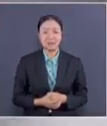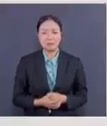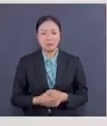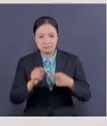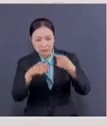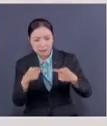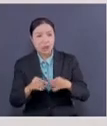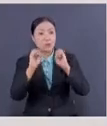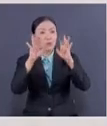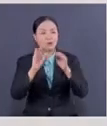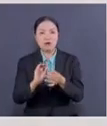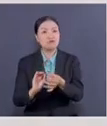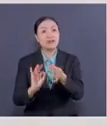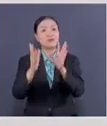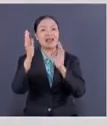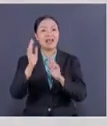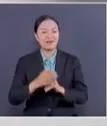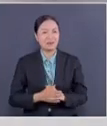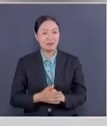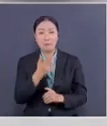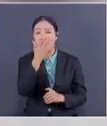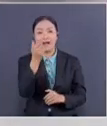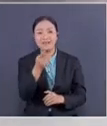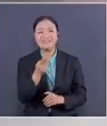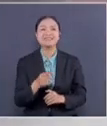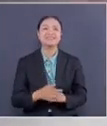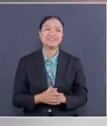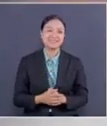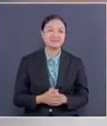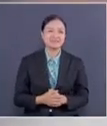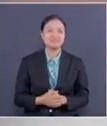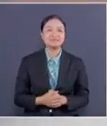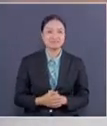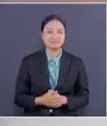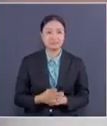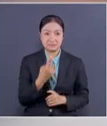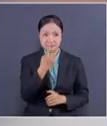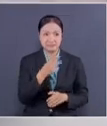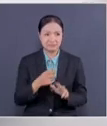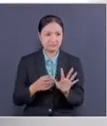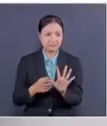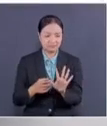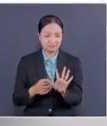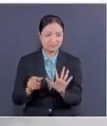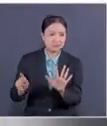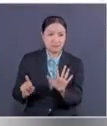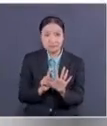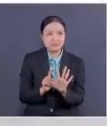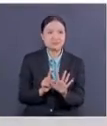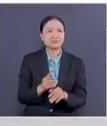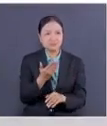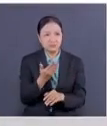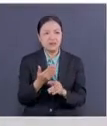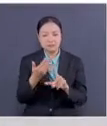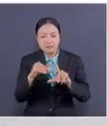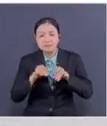ครูไฟลุกแล้วว่าแซ่บไฟลุกแบบนี้แล้วปรากฏว่ามีแดนเซอร์คนหนึ่งเข้ามาบอกขออนุญาตแชร์นะคะขออนุญาต